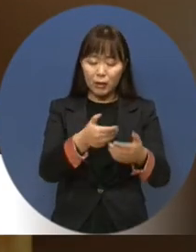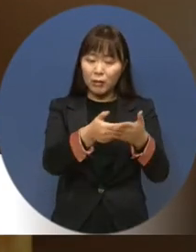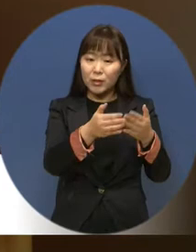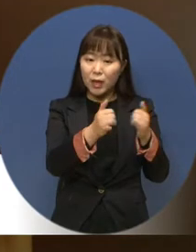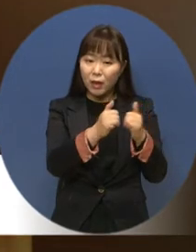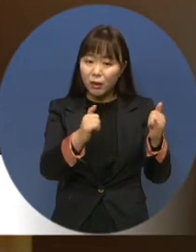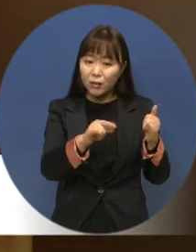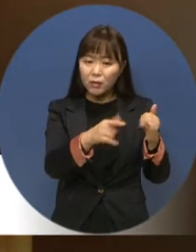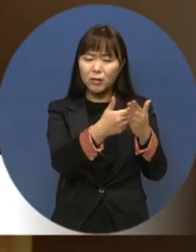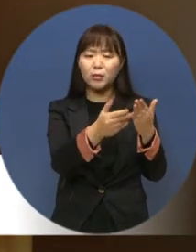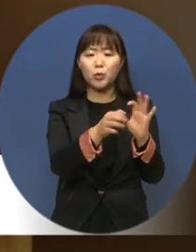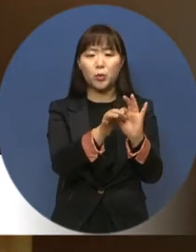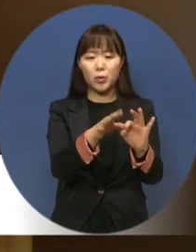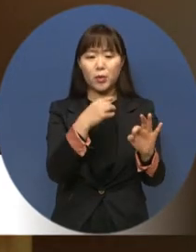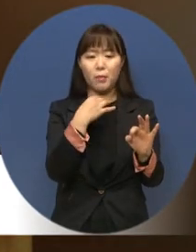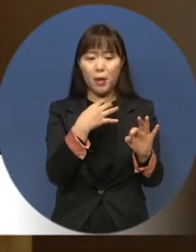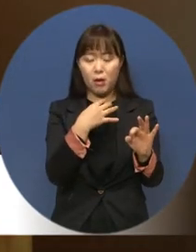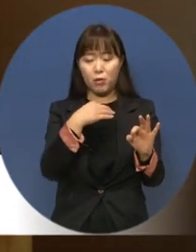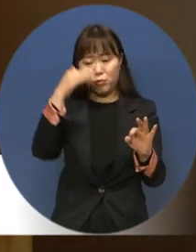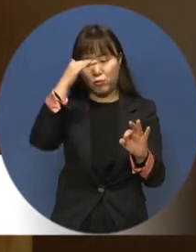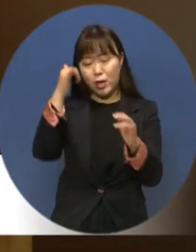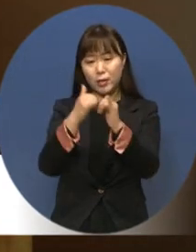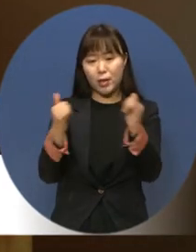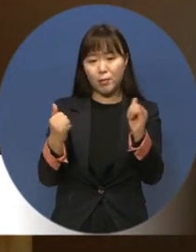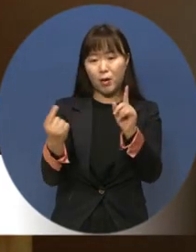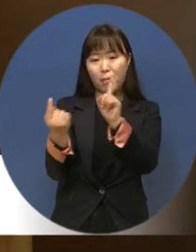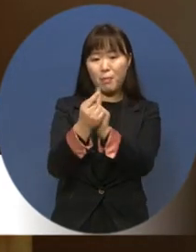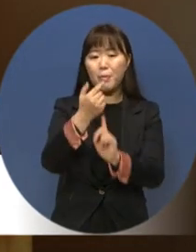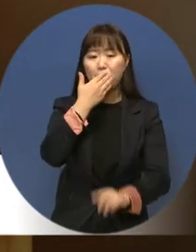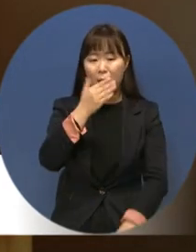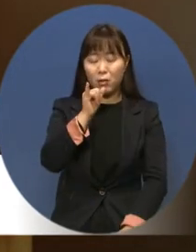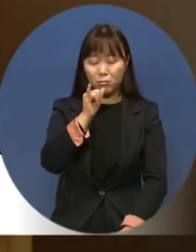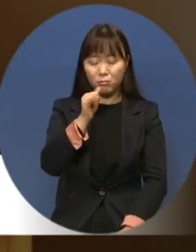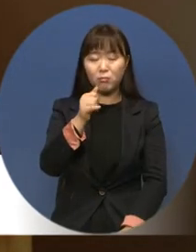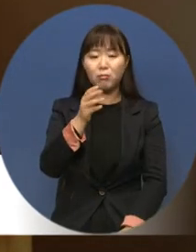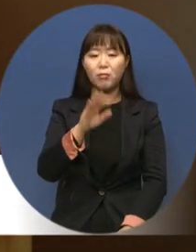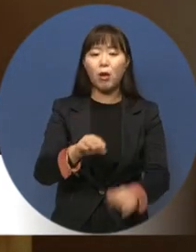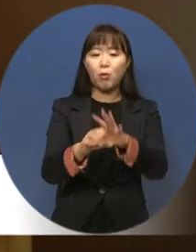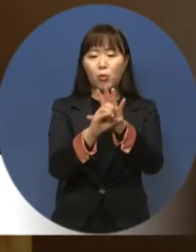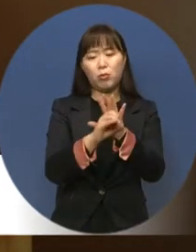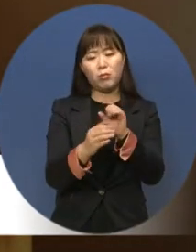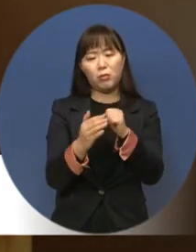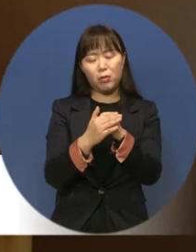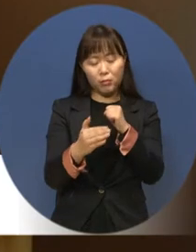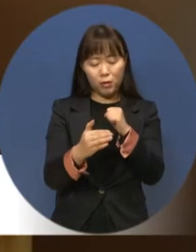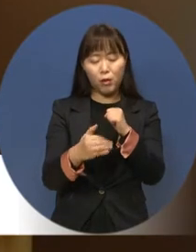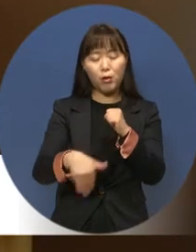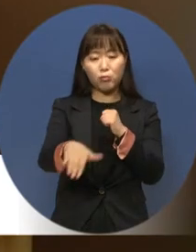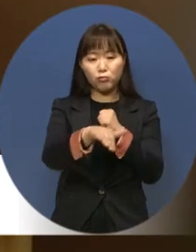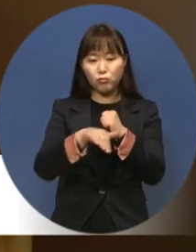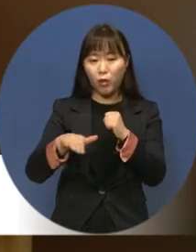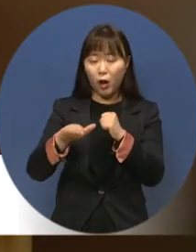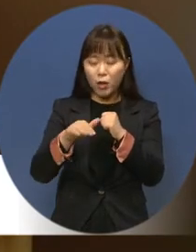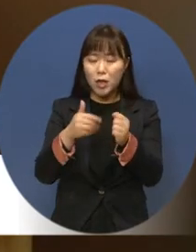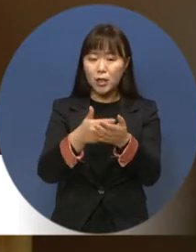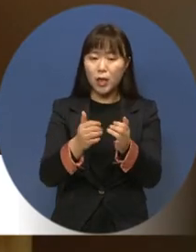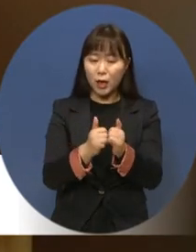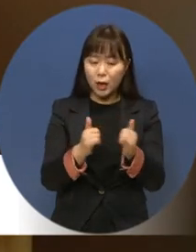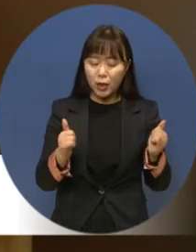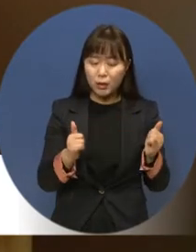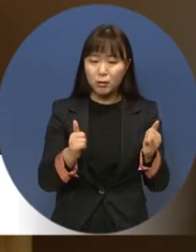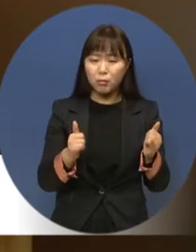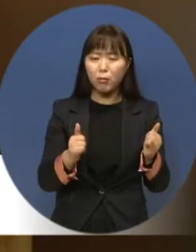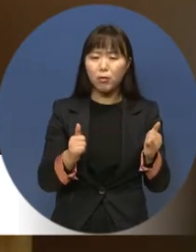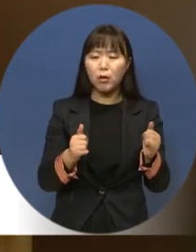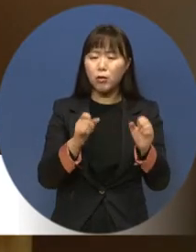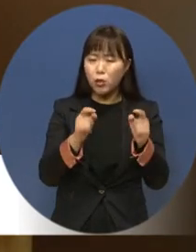작품을 통해서만이 관객과 만날 수 있는 건데 코로나로 인해서 저희 작가들은 그 기회를